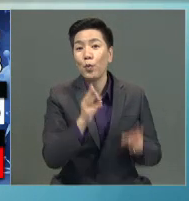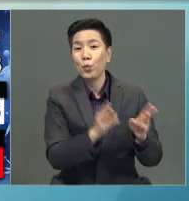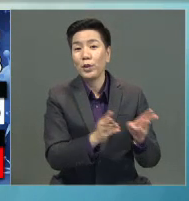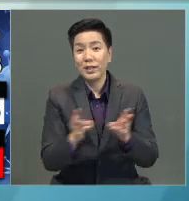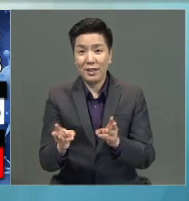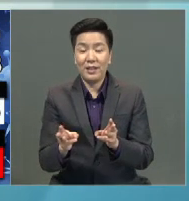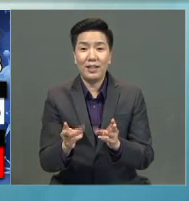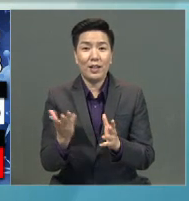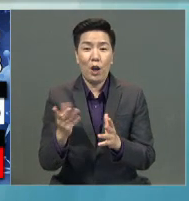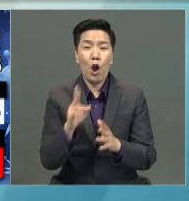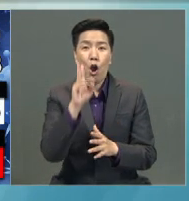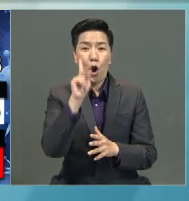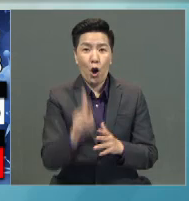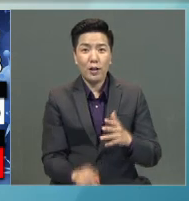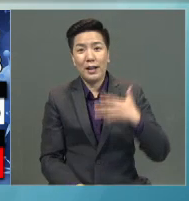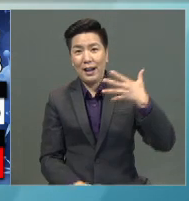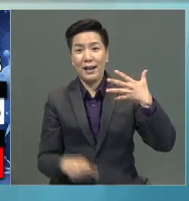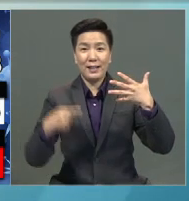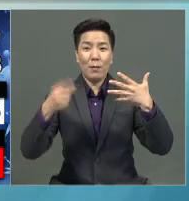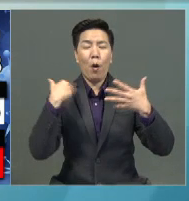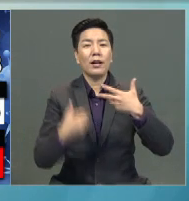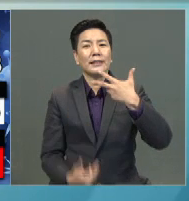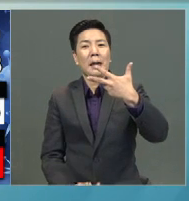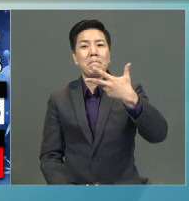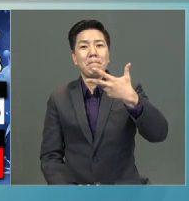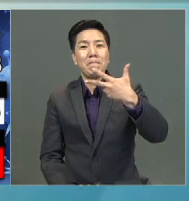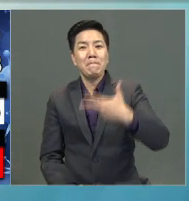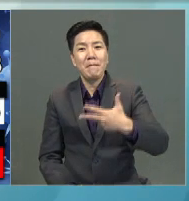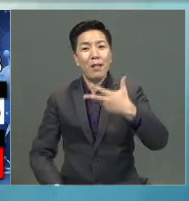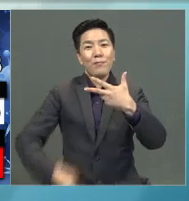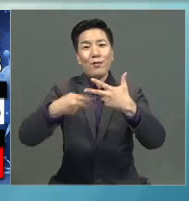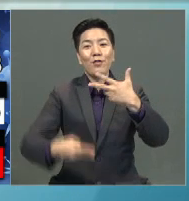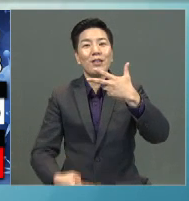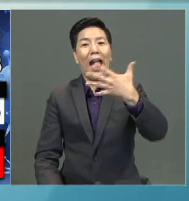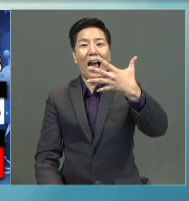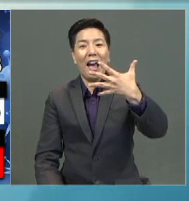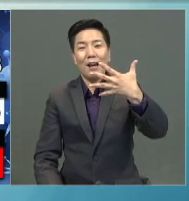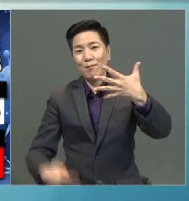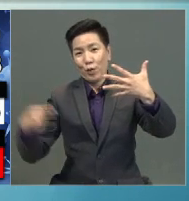ข้อในละครับอยู่ห่างไว้ใส่แมสกันมันล้างมือนะครับหรือหลักสะอาดปราศจากแออัดเดี๋ยวขึ้นไอ้ให้เห็นเลยแล้วที่สำคัญที่สุดเคร่งครัดไทยชนะนะครับถ้าเป็นกิจการร้านค้าทั้งหลายขึ้นมาถ้าเราใช้หลักนะครับ6ข้อนี้เดิมบอกว่า 3และเพิ่มมาเป็น 5